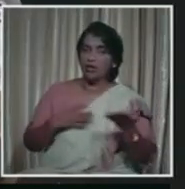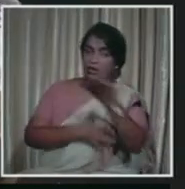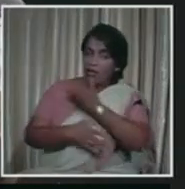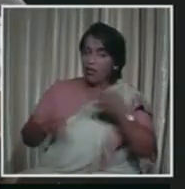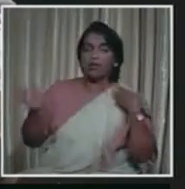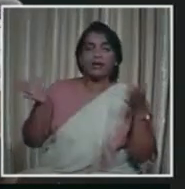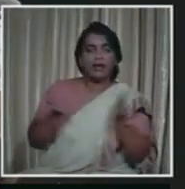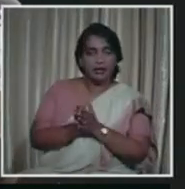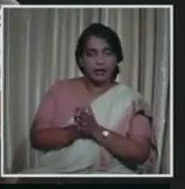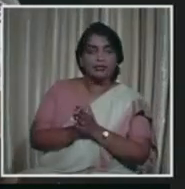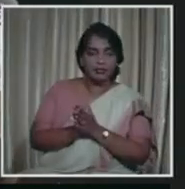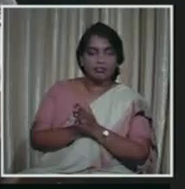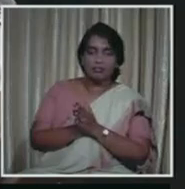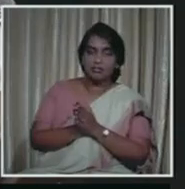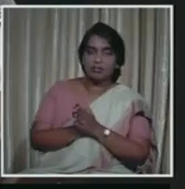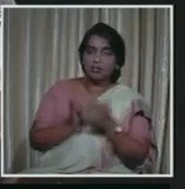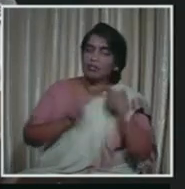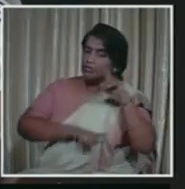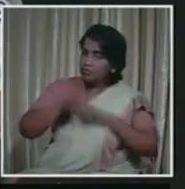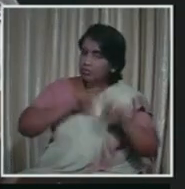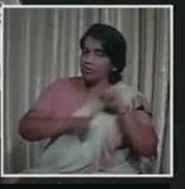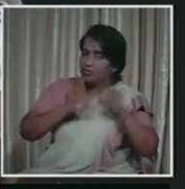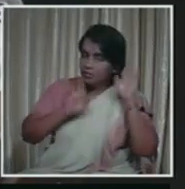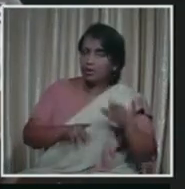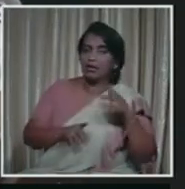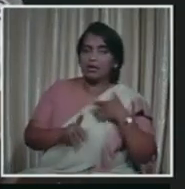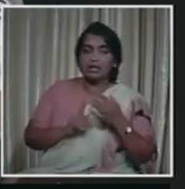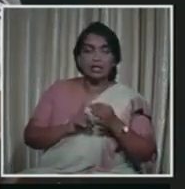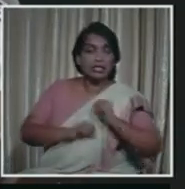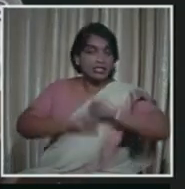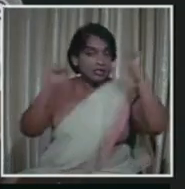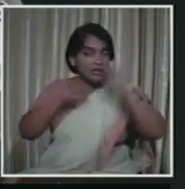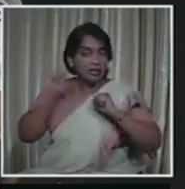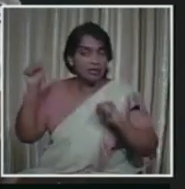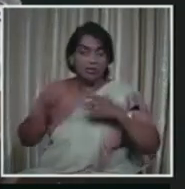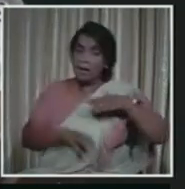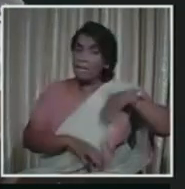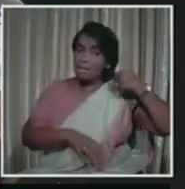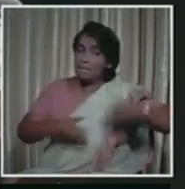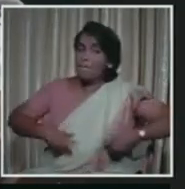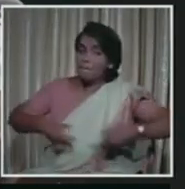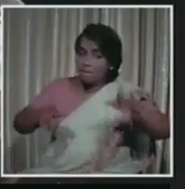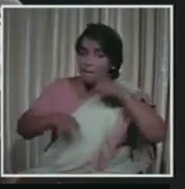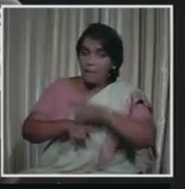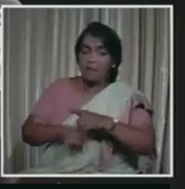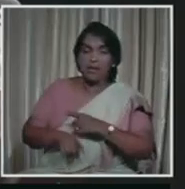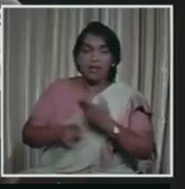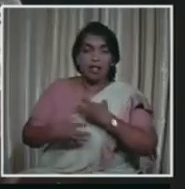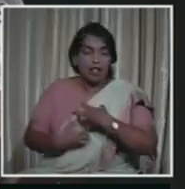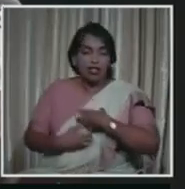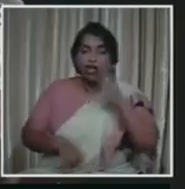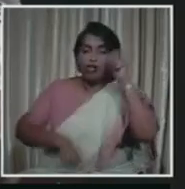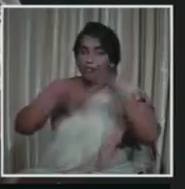සමග ප්‍රගතිශීලීව සාකච්ඡා කරලා ජන අරගලේ මහ පාරේ ඒ දුක් විඳින